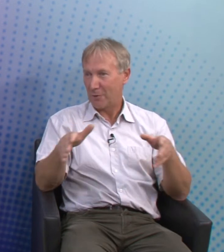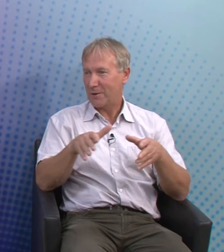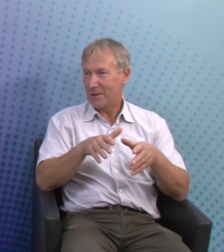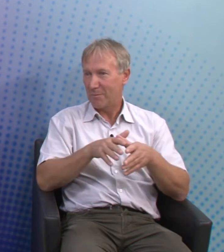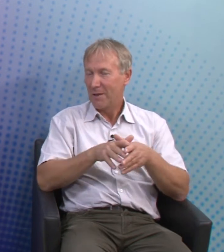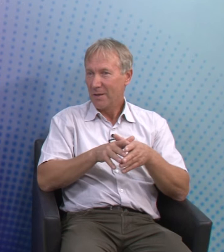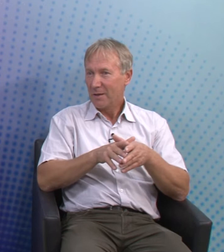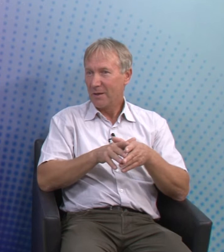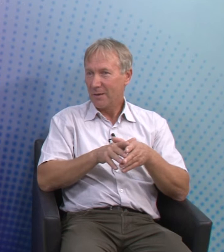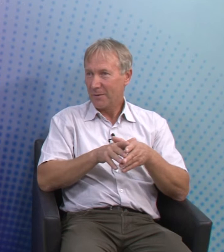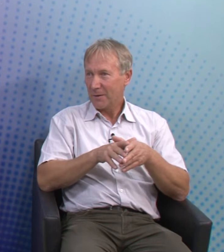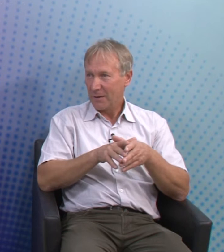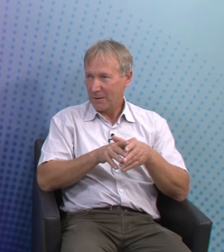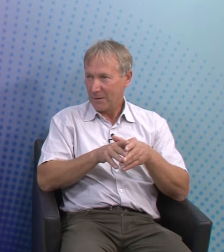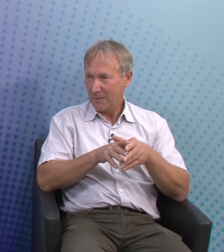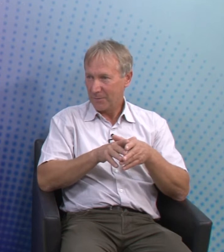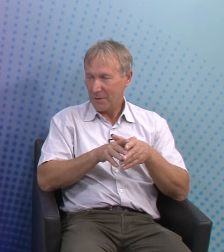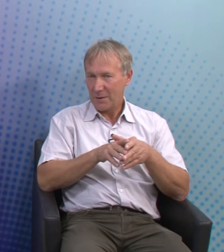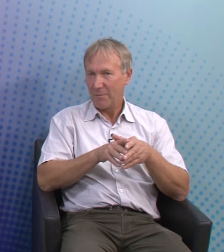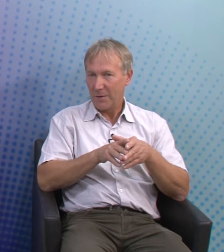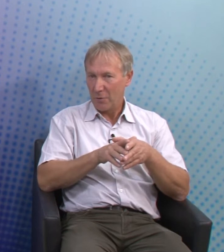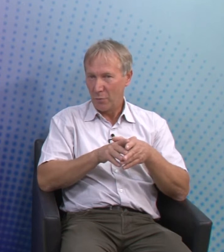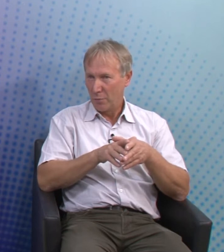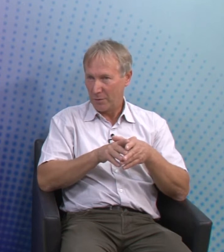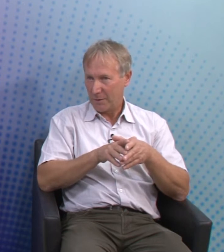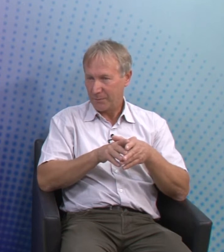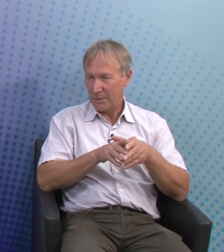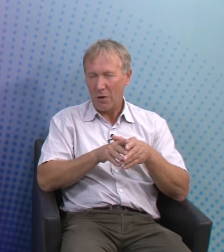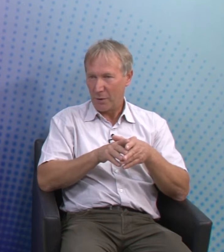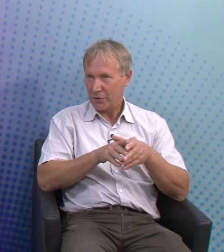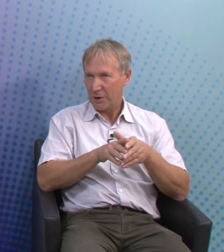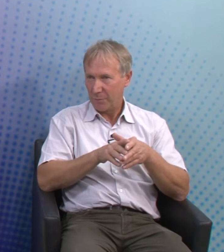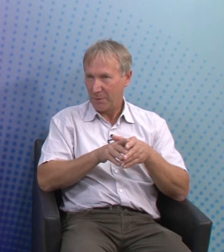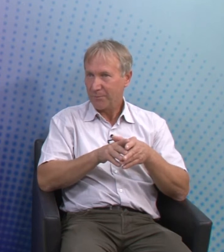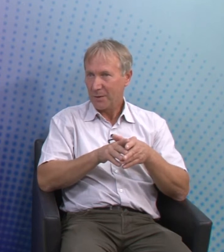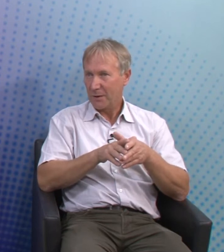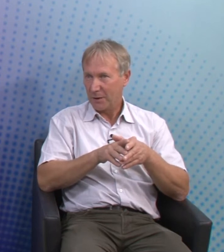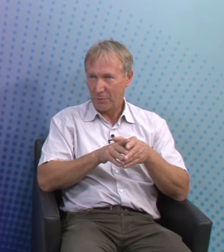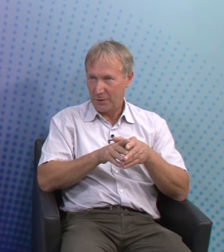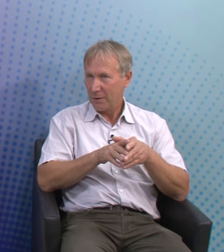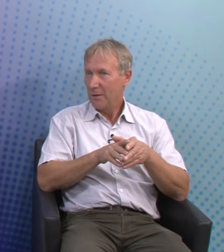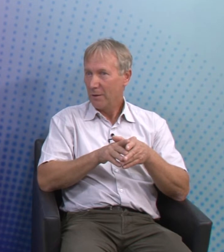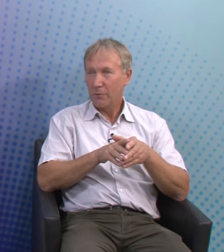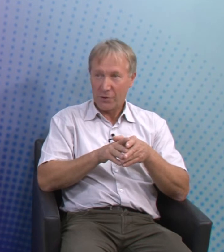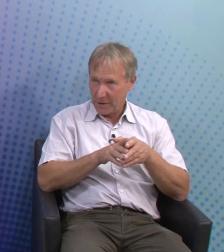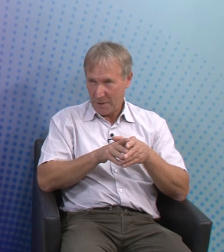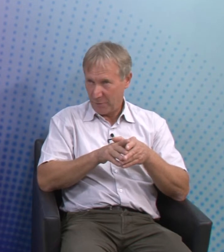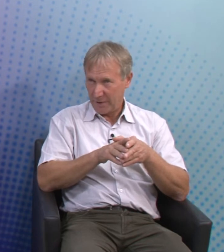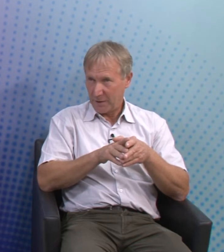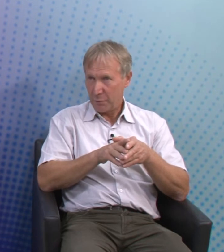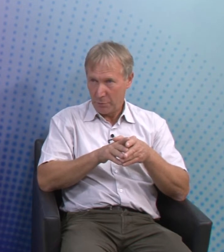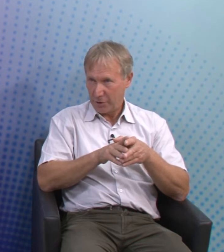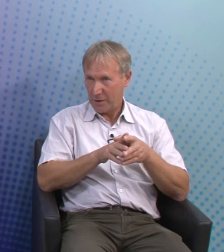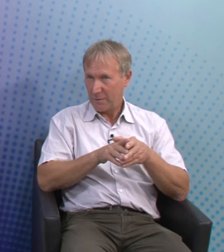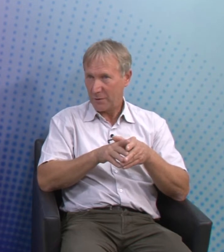skladu s tistim, kar sem vedno obljubljal, da ne obrače hrbta, da kratko ti, kdo želi kaj